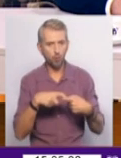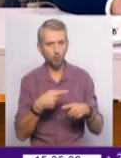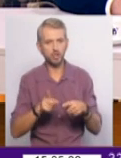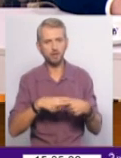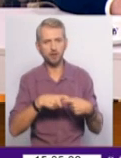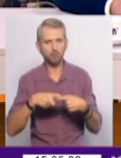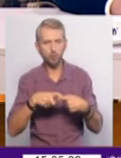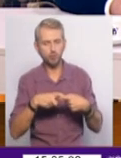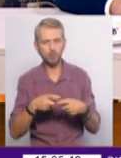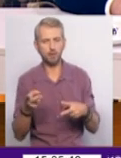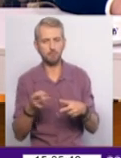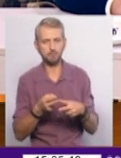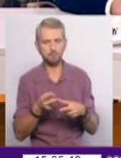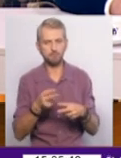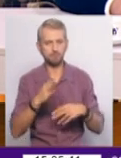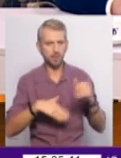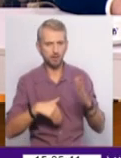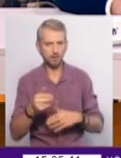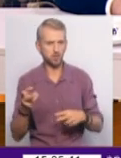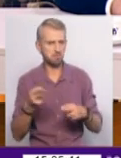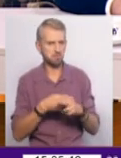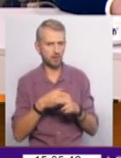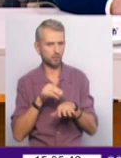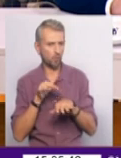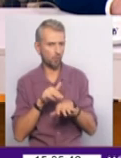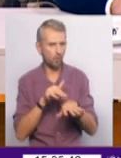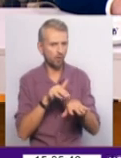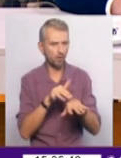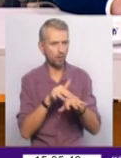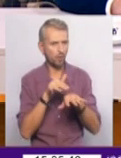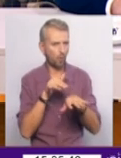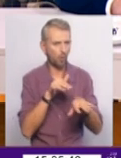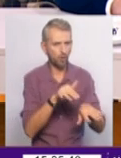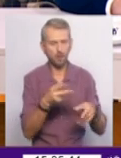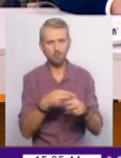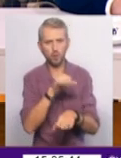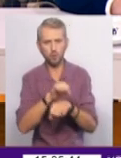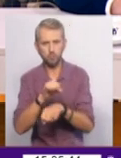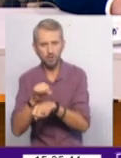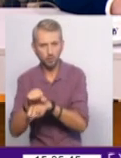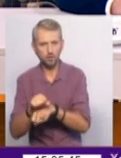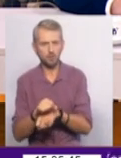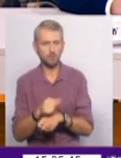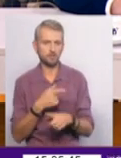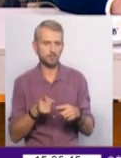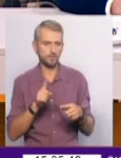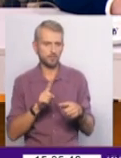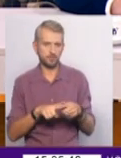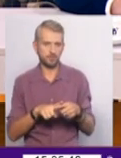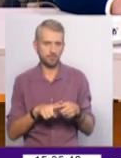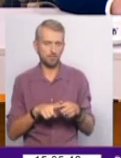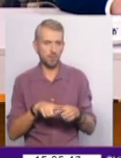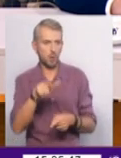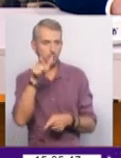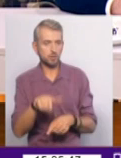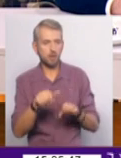сполучення практично без корок, практично без зупинок, умовно кажучи. Це людина